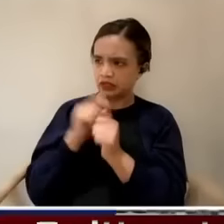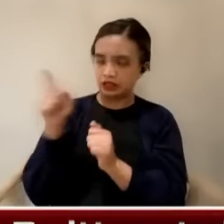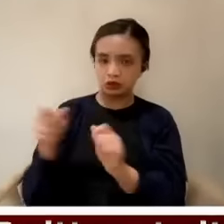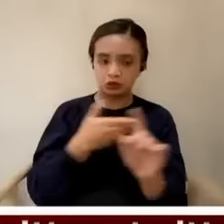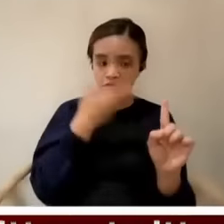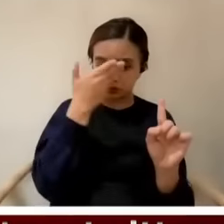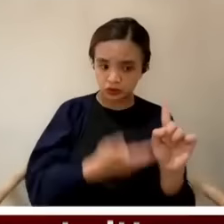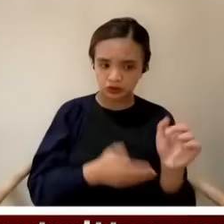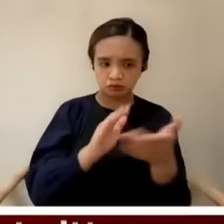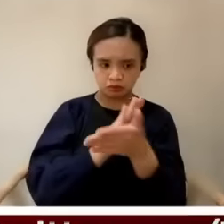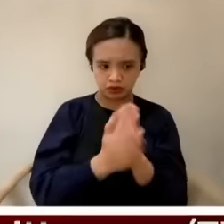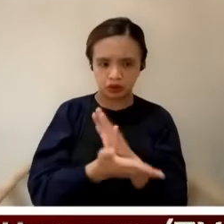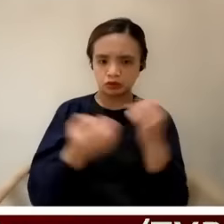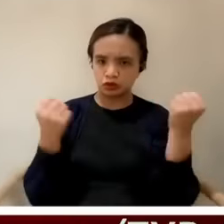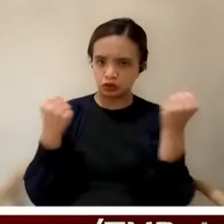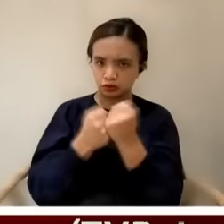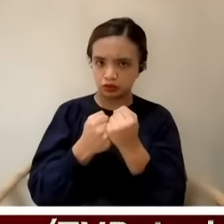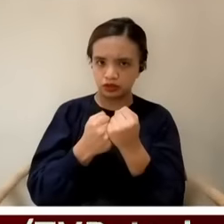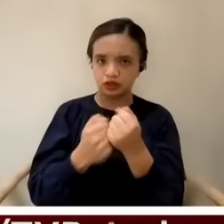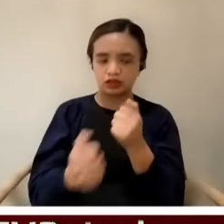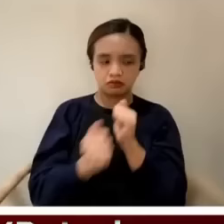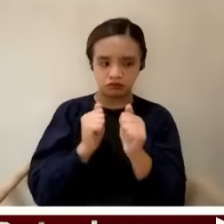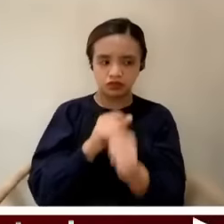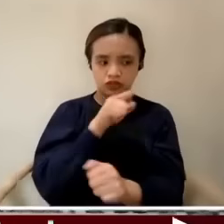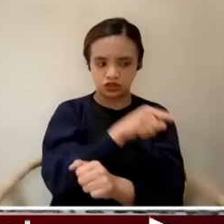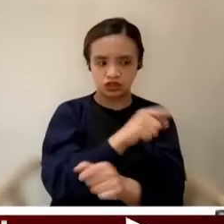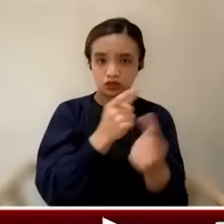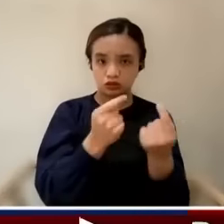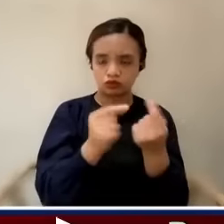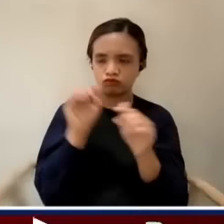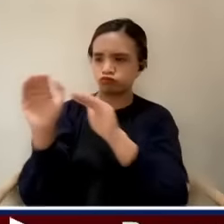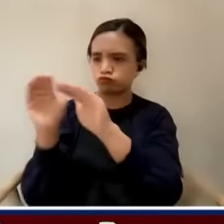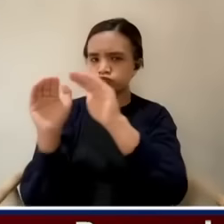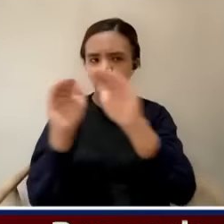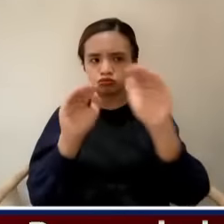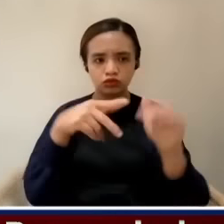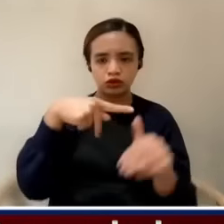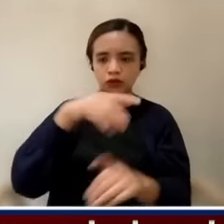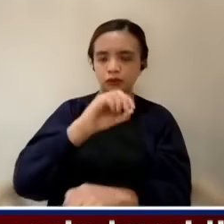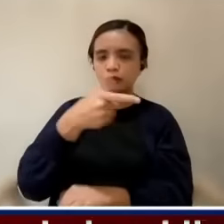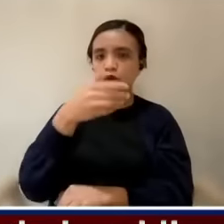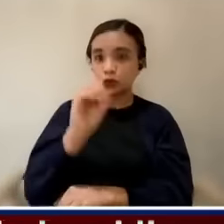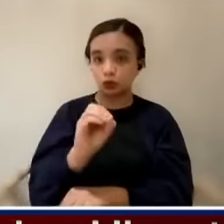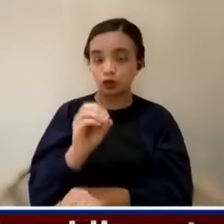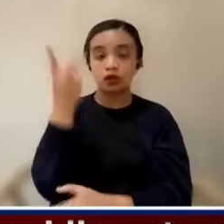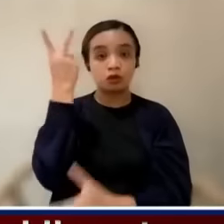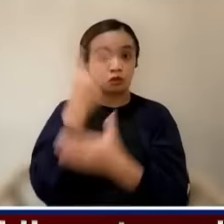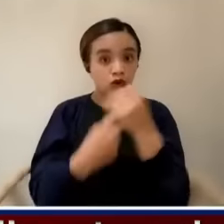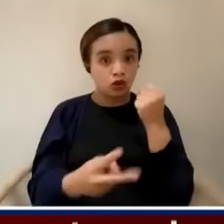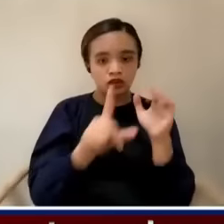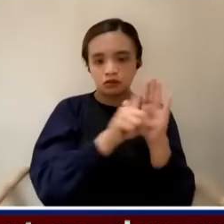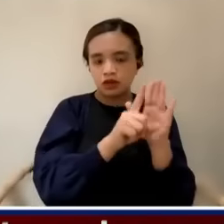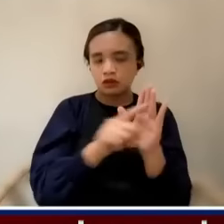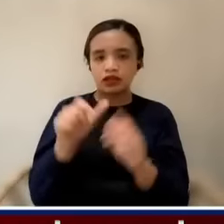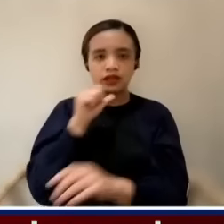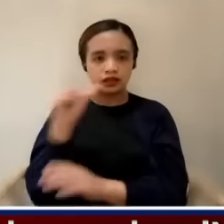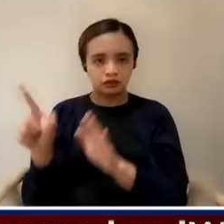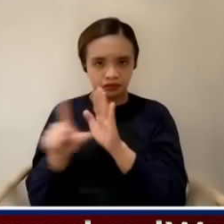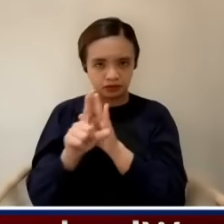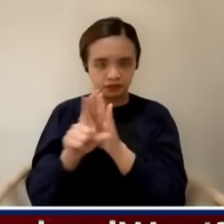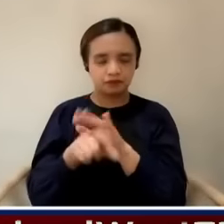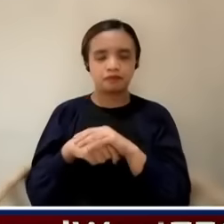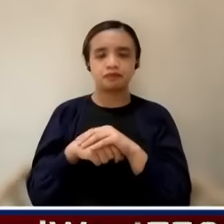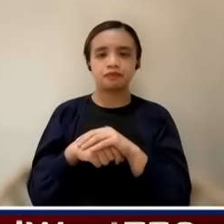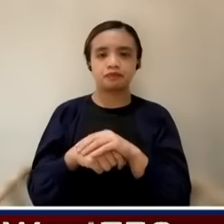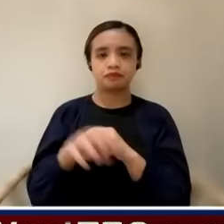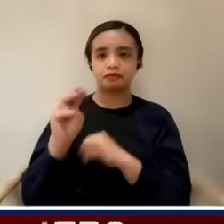kung totoo ay siya ay naglalabi para dun sa mga pogo operators na to, both illegal at saka legal. Nanawagan din ang Makabayan Block